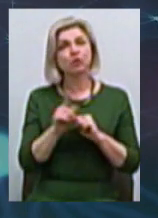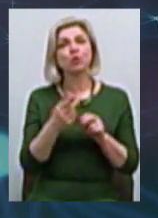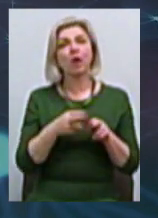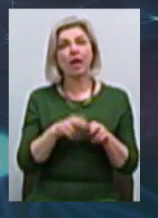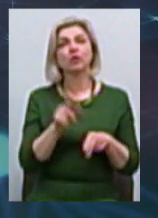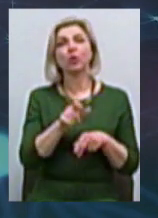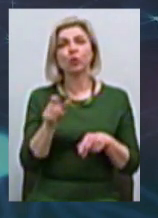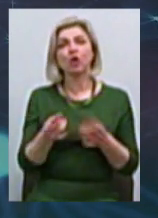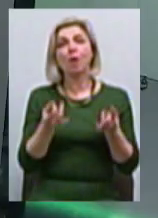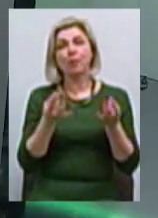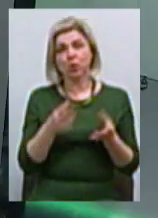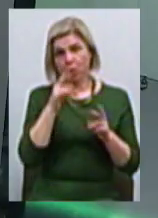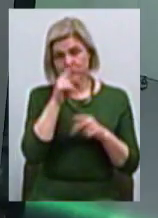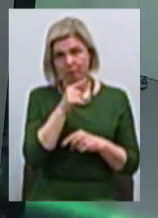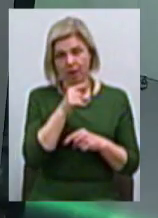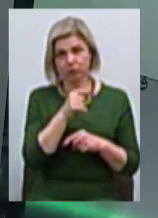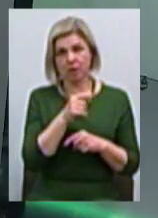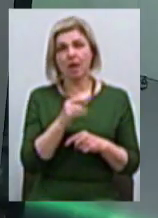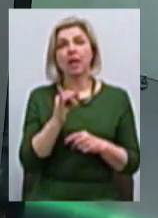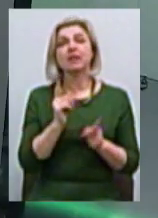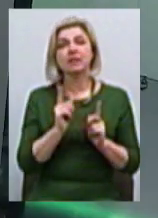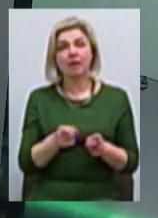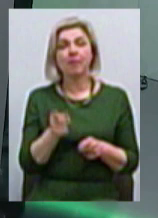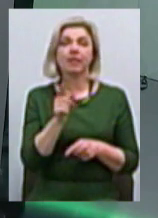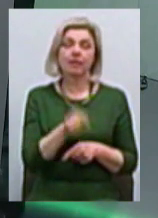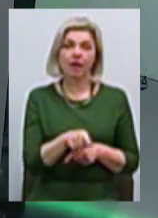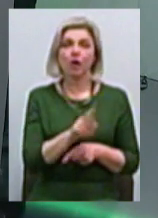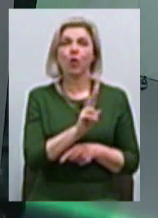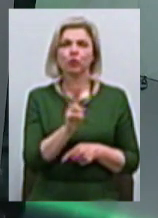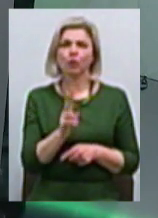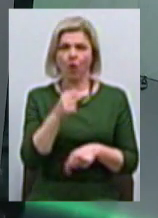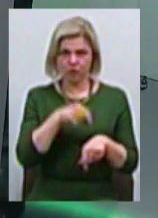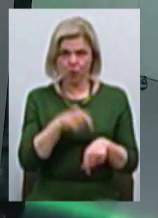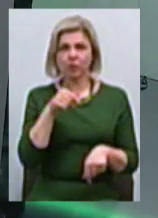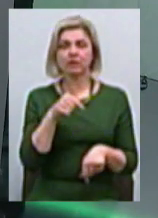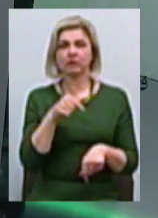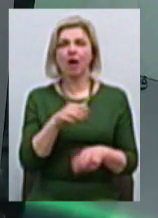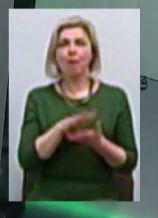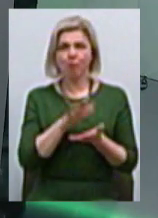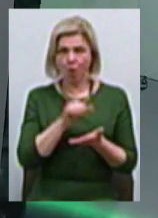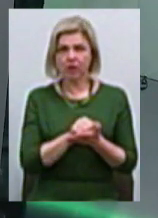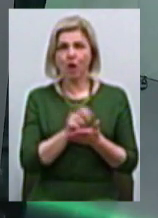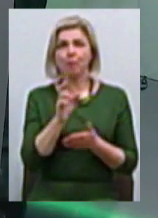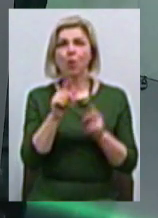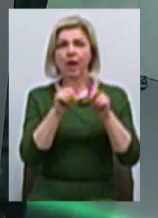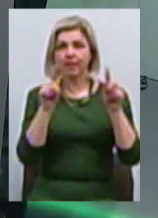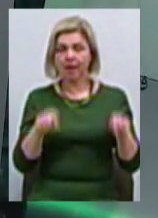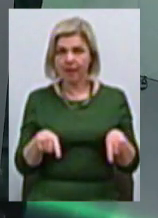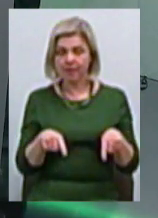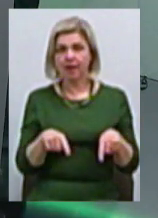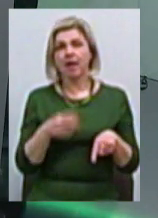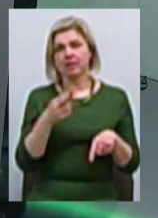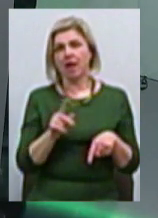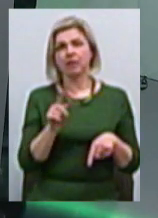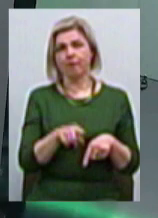просто ошибается. Поэтому, на самом деле, те, кто осознанно портил бюллетень для